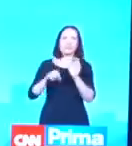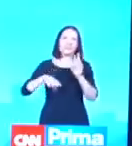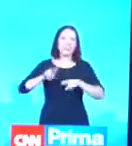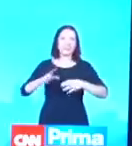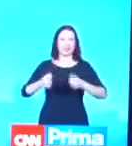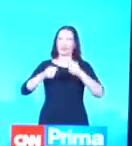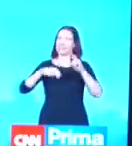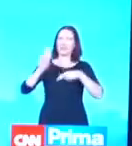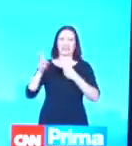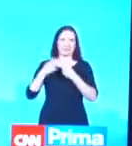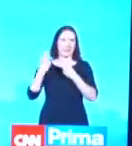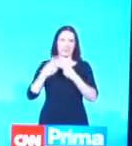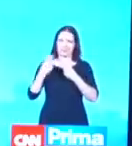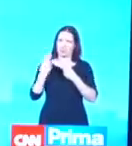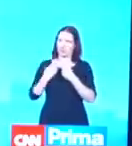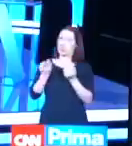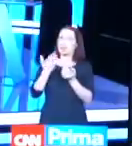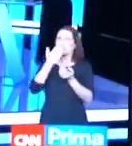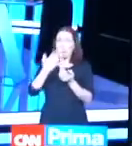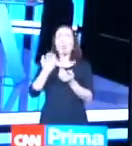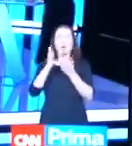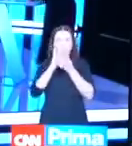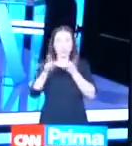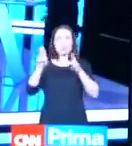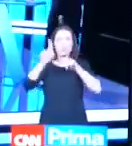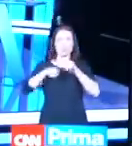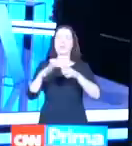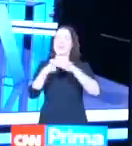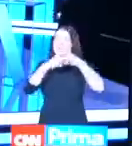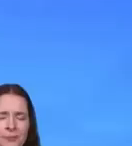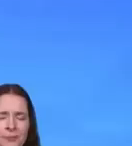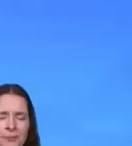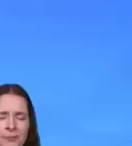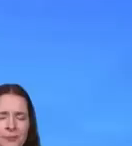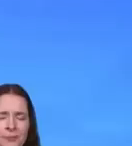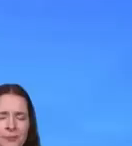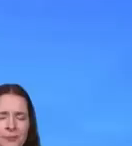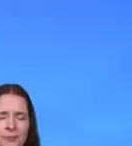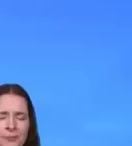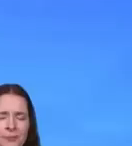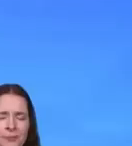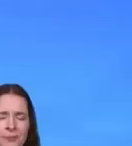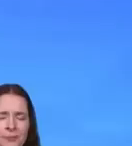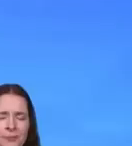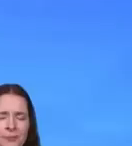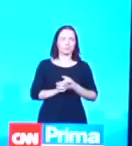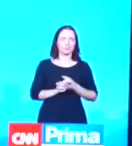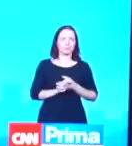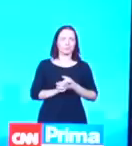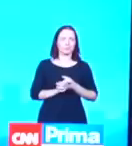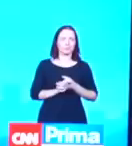Stejně zajímavé je ale i to, že tam během Babišova nervového zhroucení Petr Pavel pořád něco hledal v